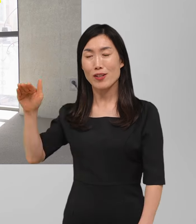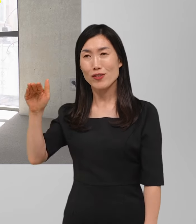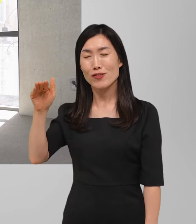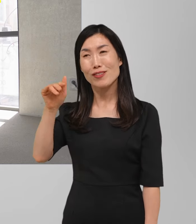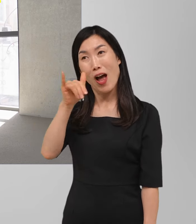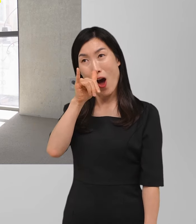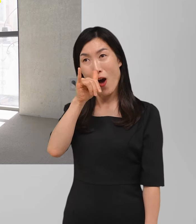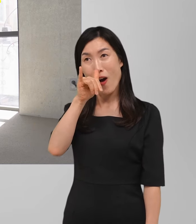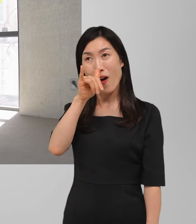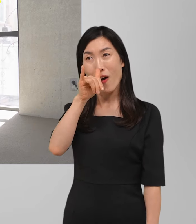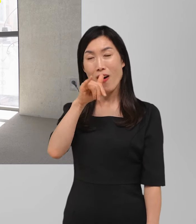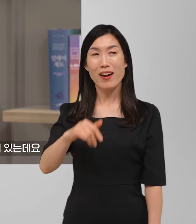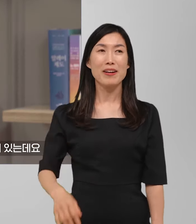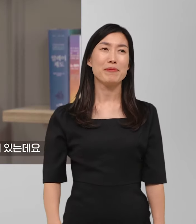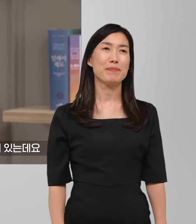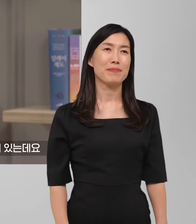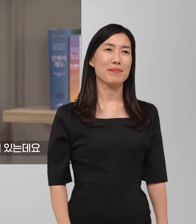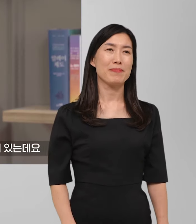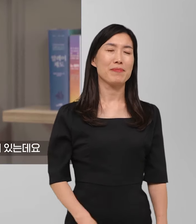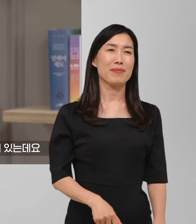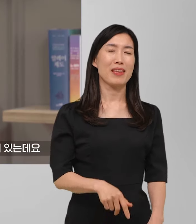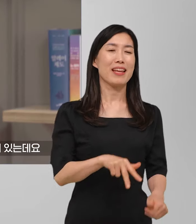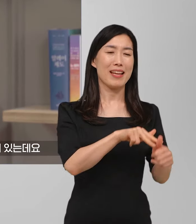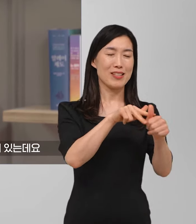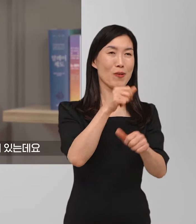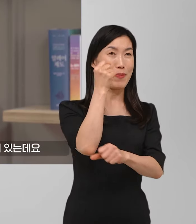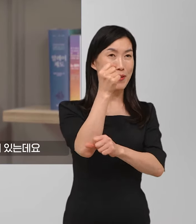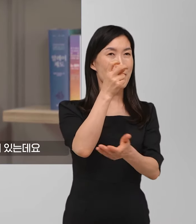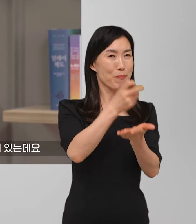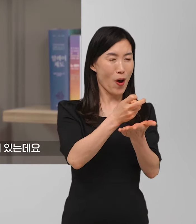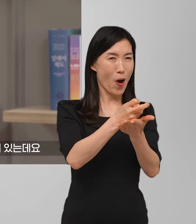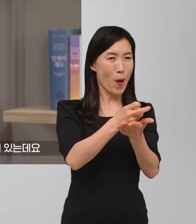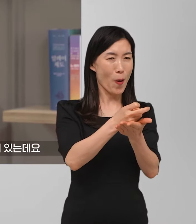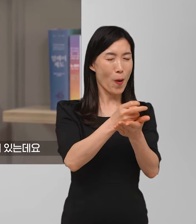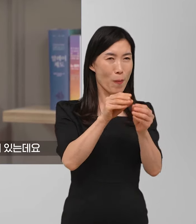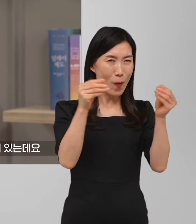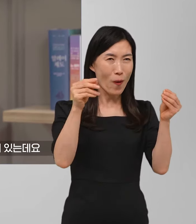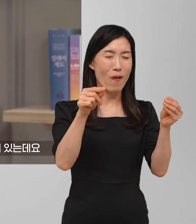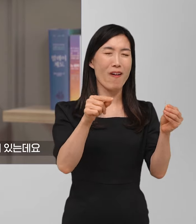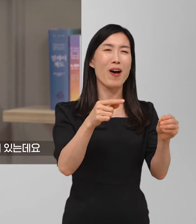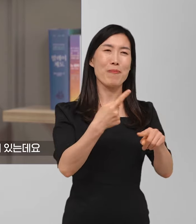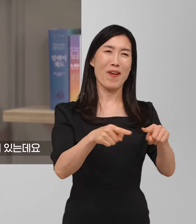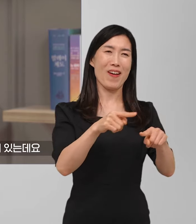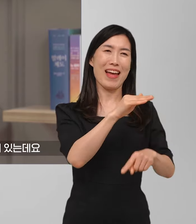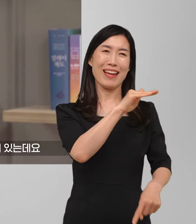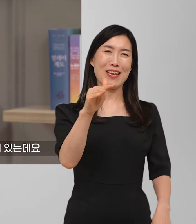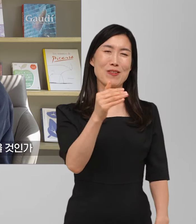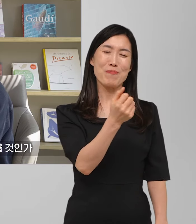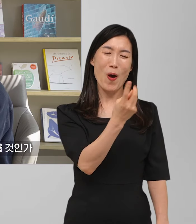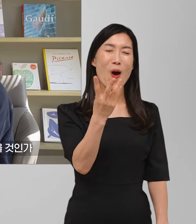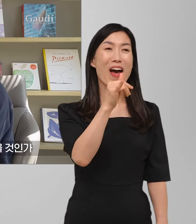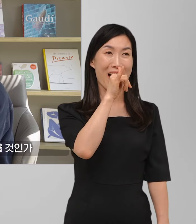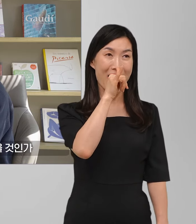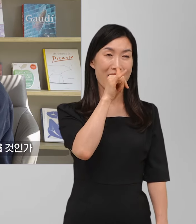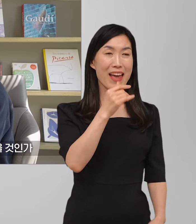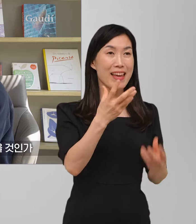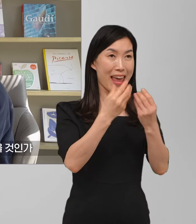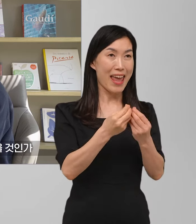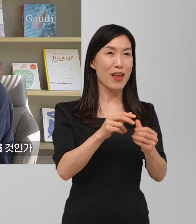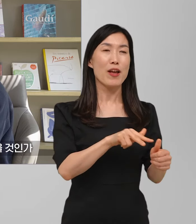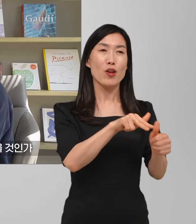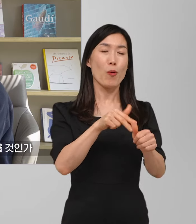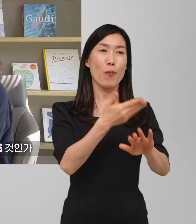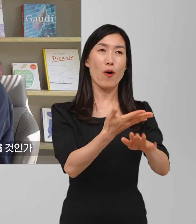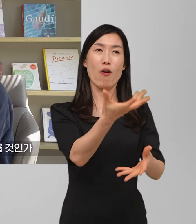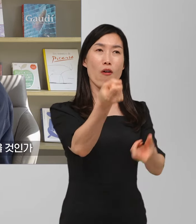좀 준비를 하고 있으신가요? 그 데이터 기본법에는 이제 데이터 가치 평가에 관한 규정들이 좀 몇 가지가 있는데요. 데이터를 어떤